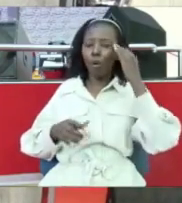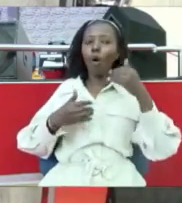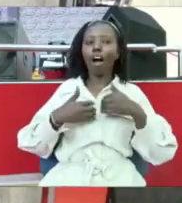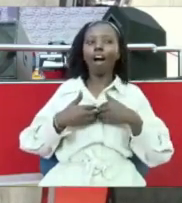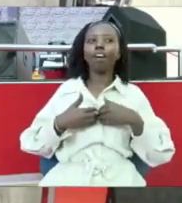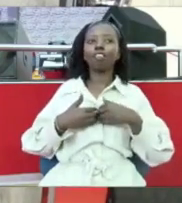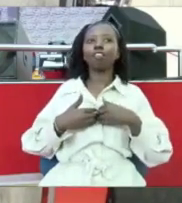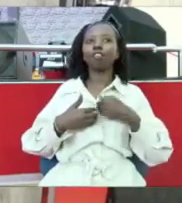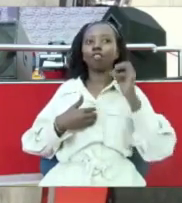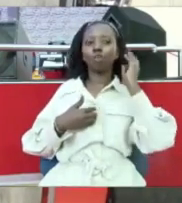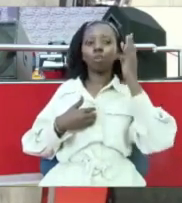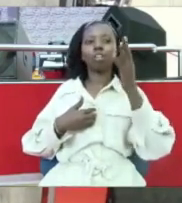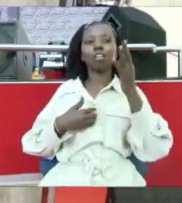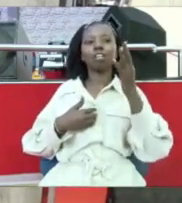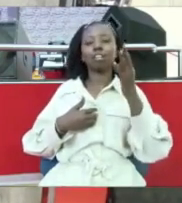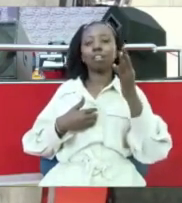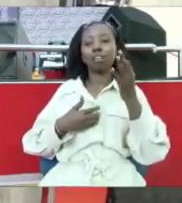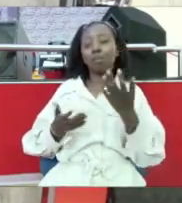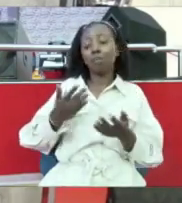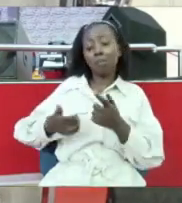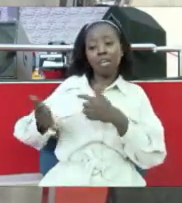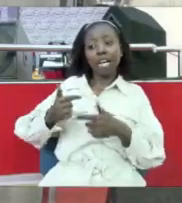okay. Amekuja